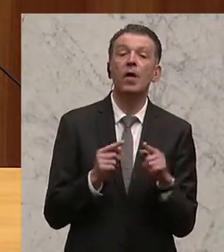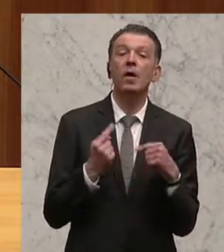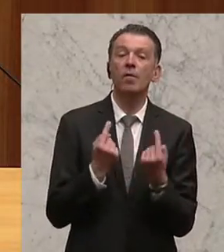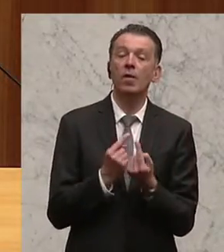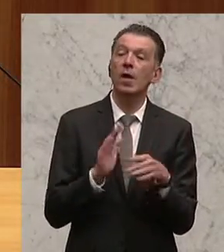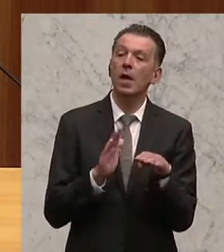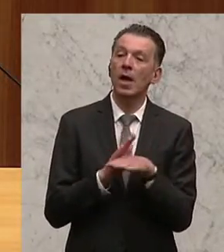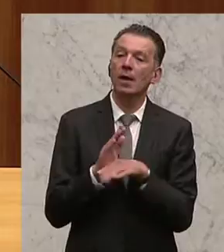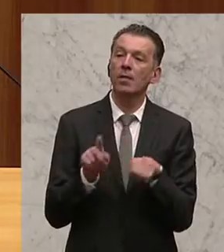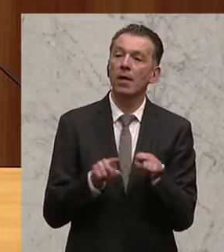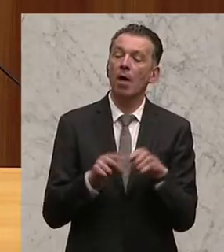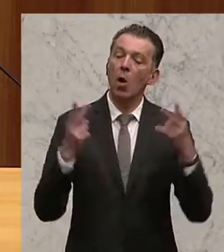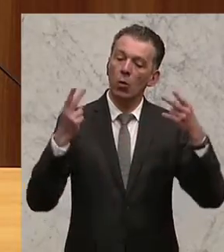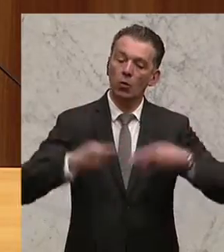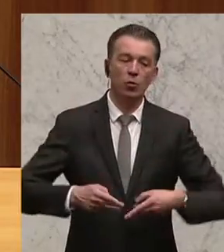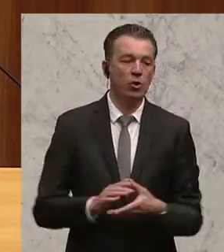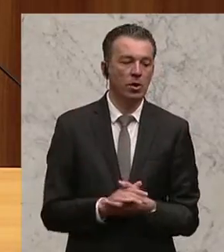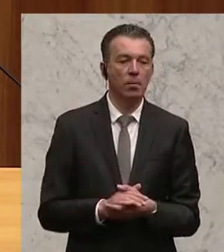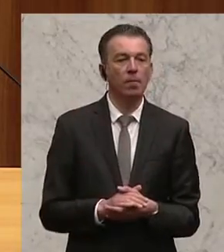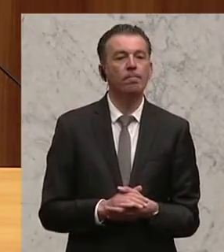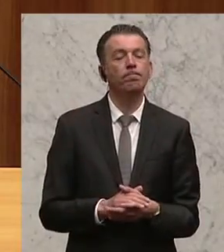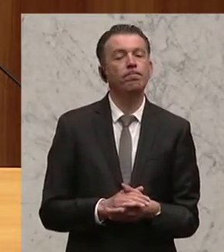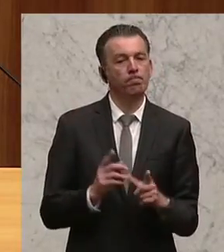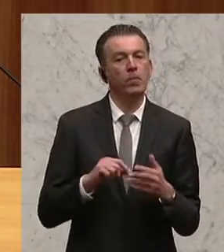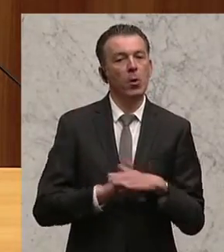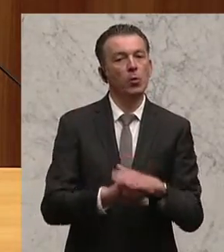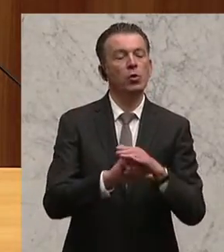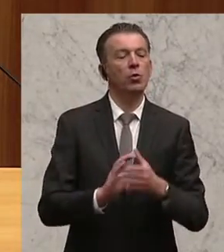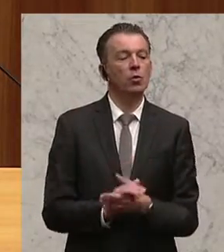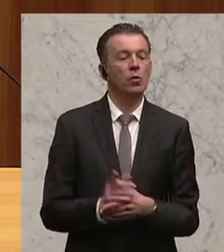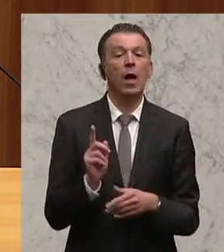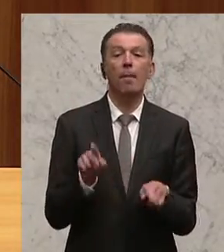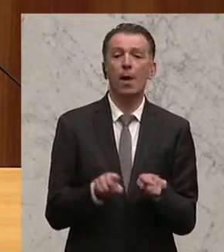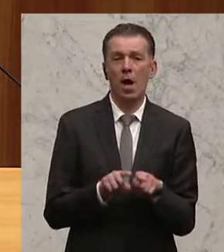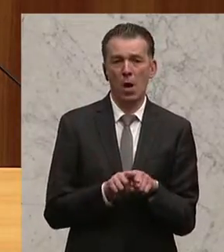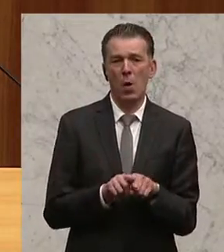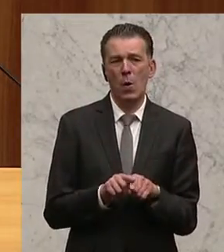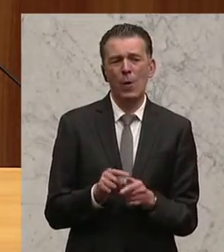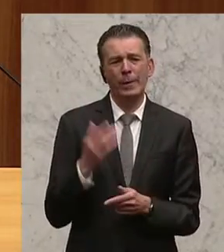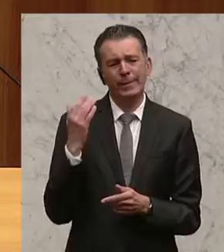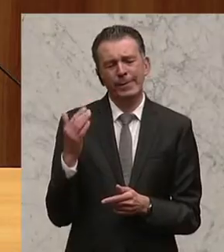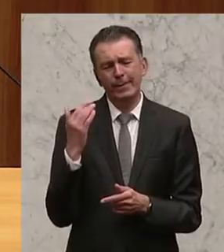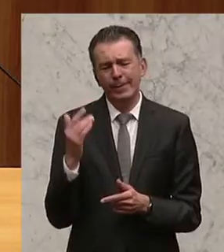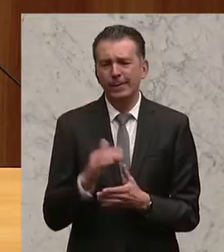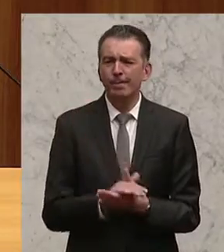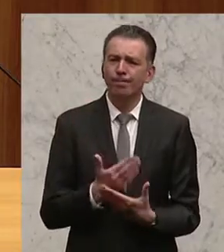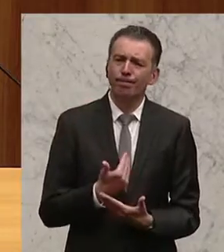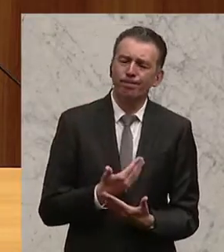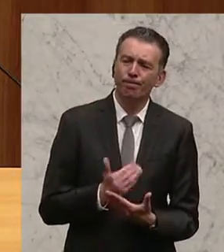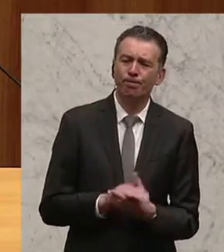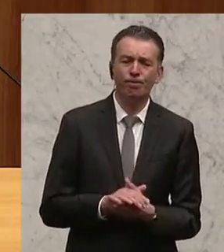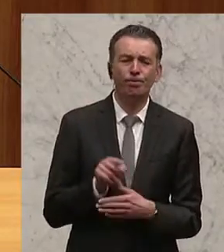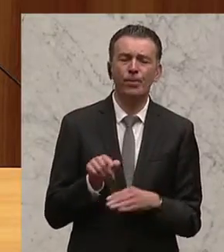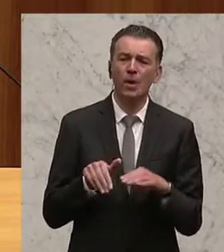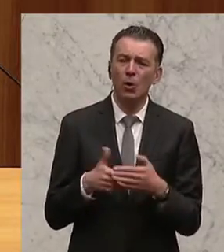diesem Gesetz auch zustimmen und haben wir auch unsere Unterstützung gegeben. Wir haben aber auch Bedenken, nämlich Bedenken,